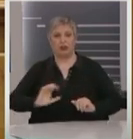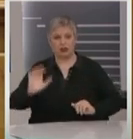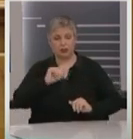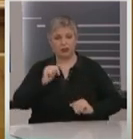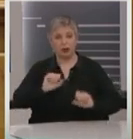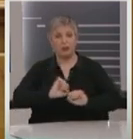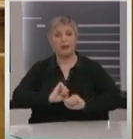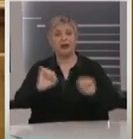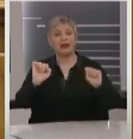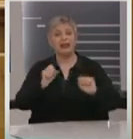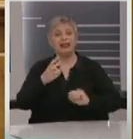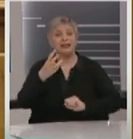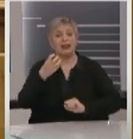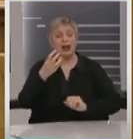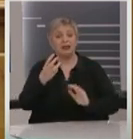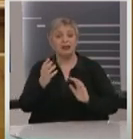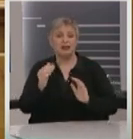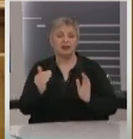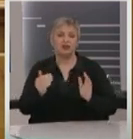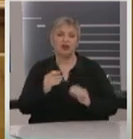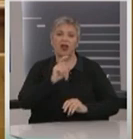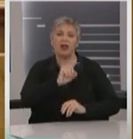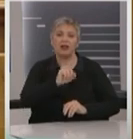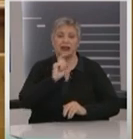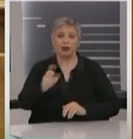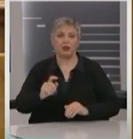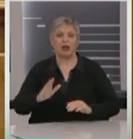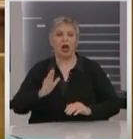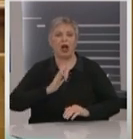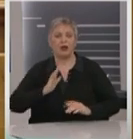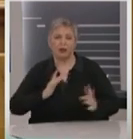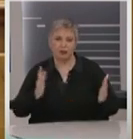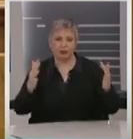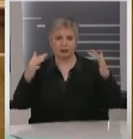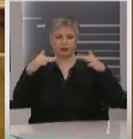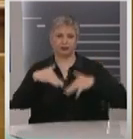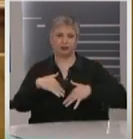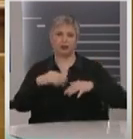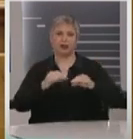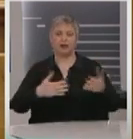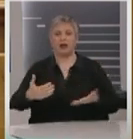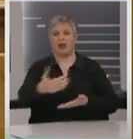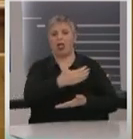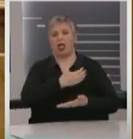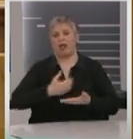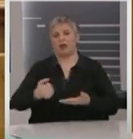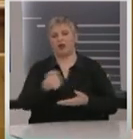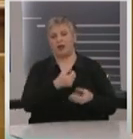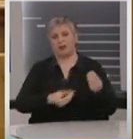ρεκόρ με 30 εκατομμύρια τουρίστες και σημαντικά αυξημένα έσοδα. Για πρώτη φορά μετά την